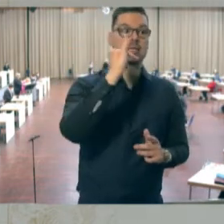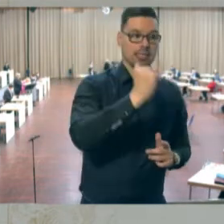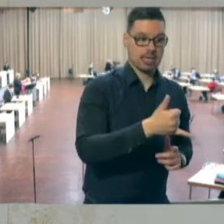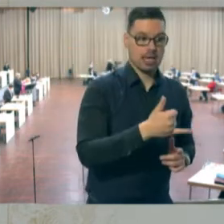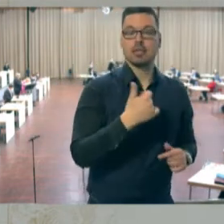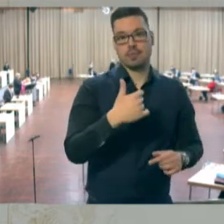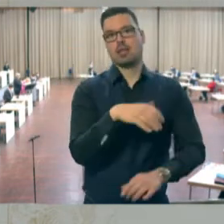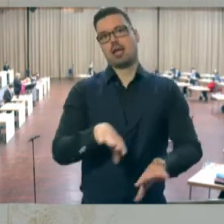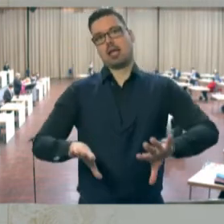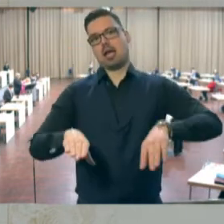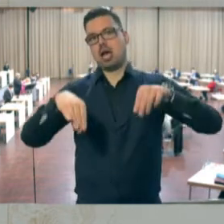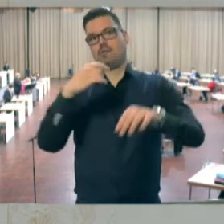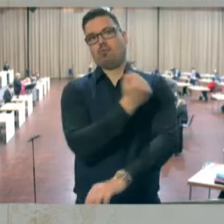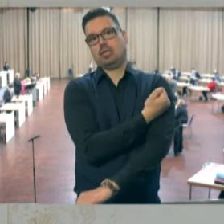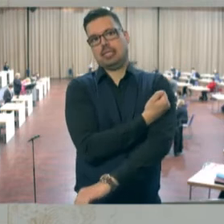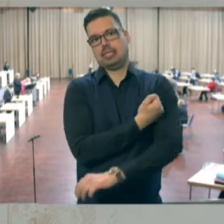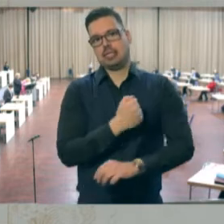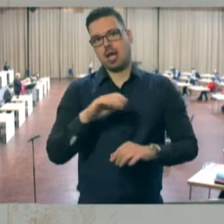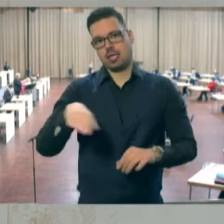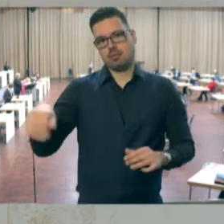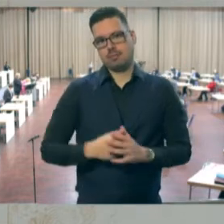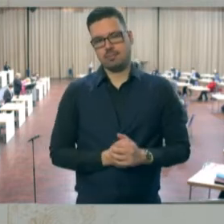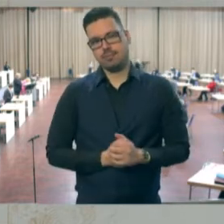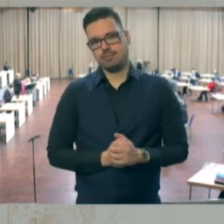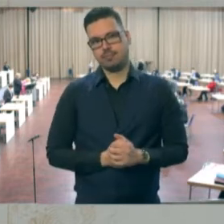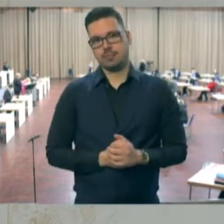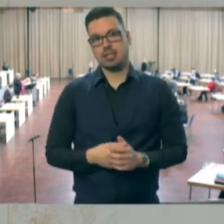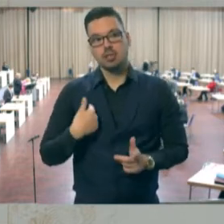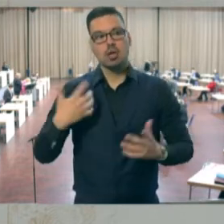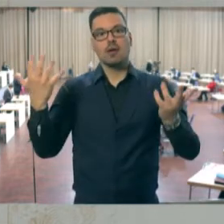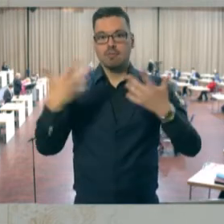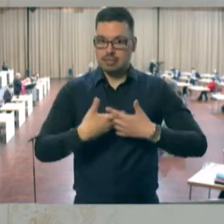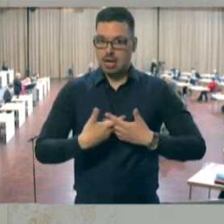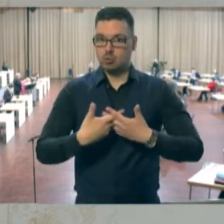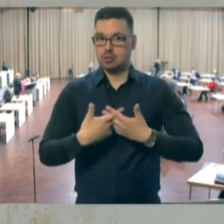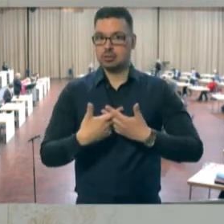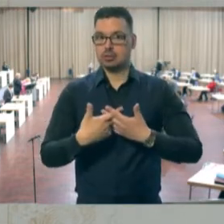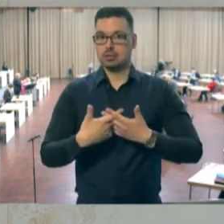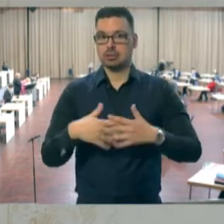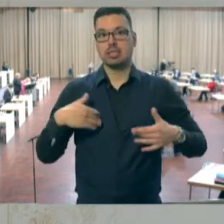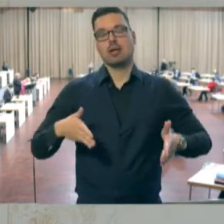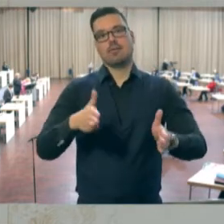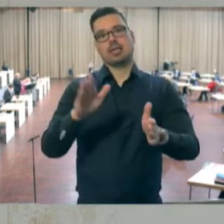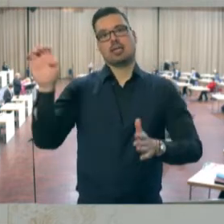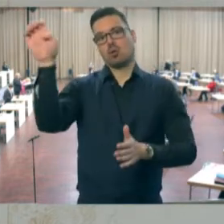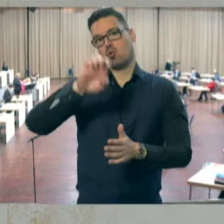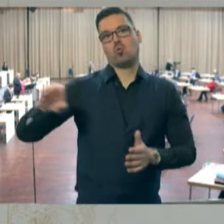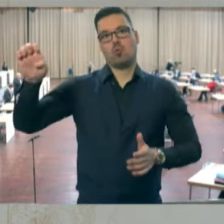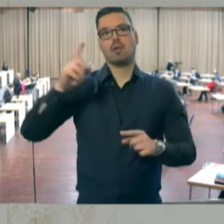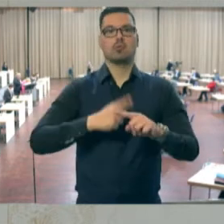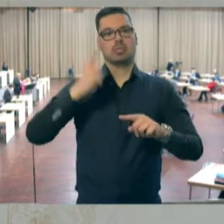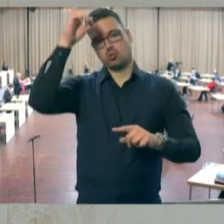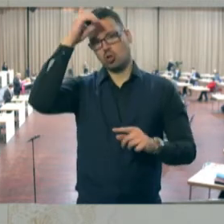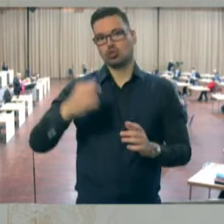mit dem Impfen von Kindern beginnen können. Und ich vertraue da sehr auf die bewährten Wege hier bei uns in Europa, hier bei uns in